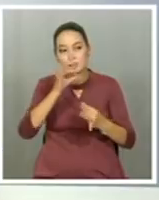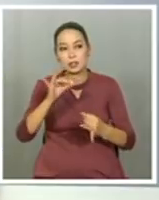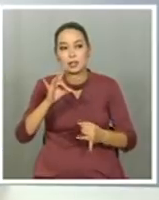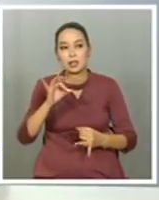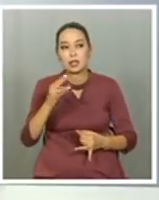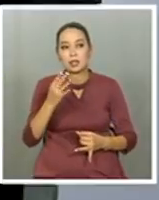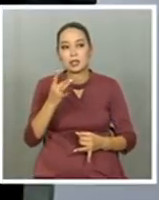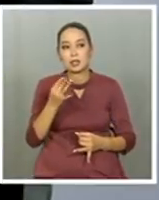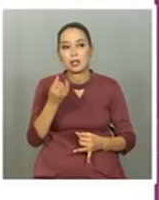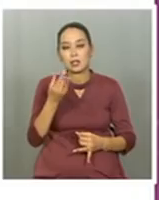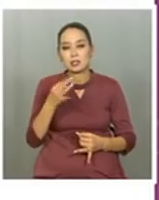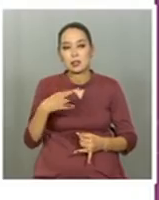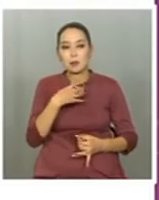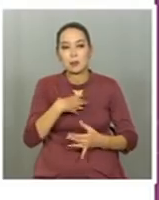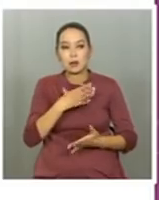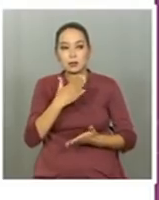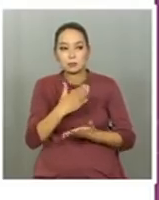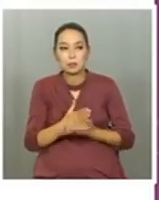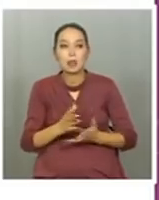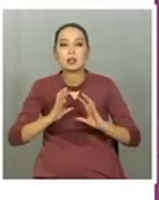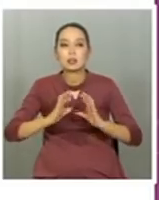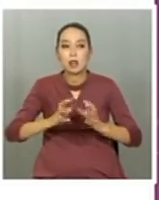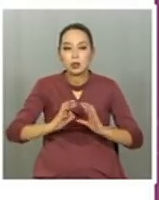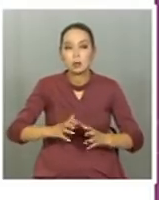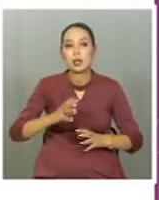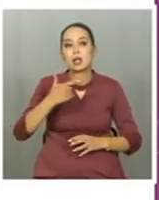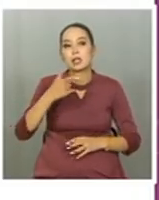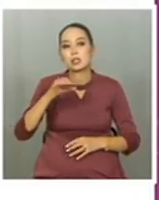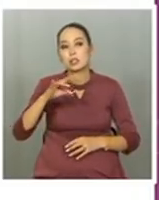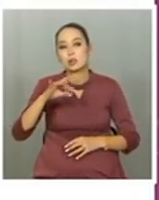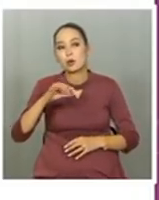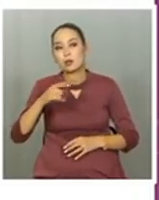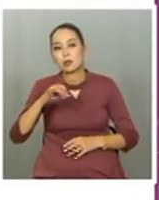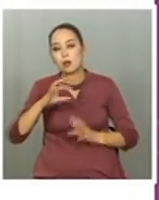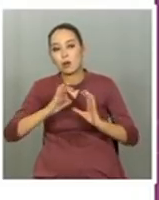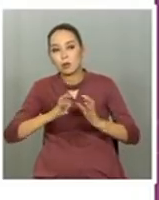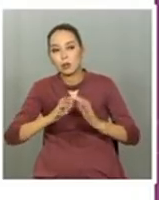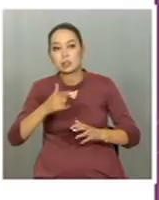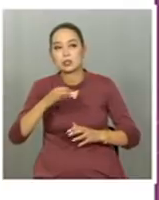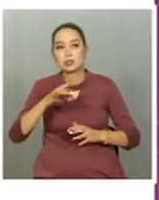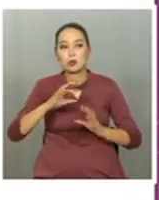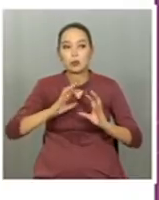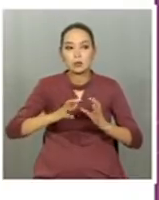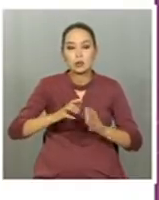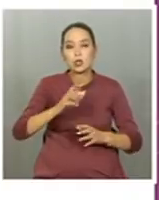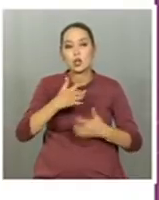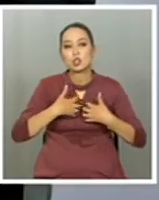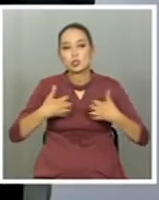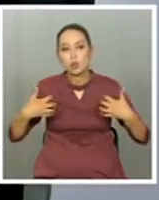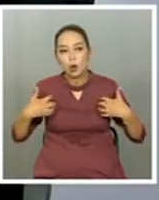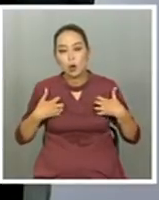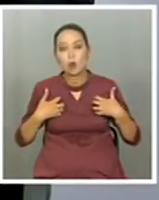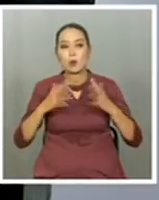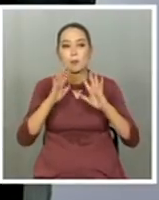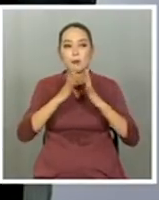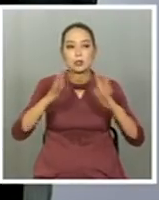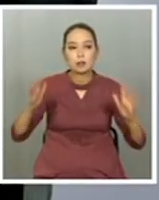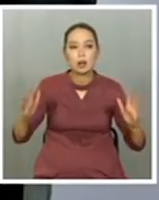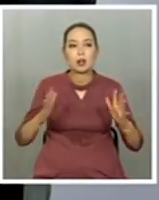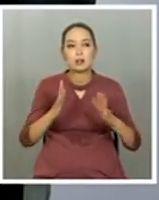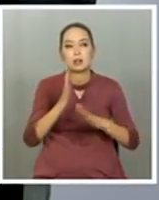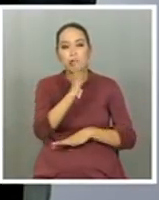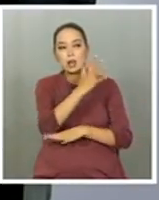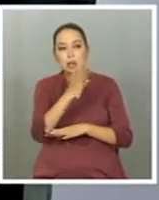бар геологиялық, гидрогеологиялық, гидрологиялық, зоологиялық, ботаникалық және ландшафтық объектілері мен